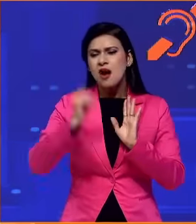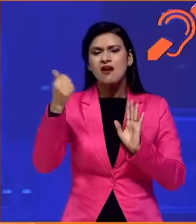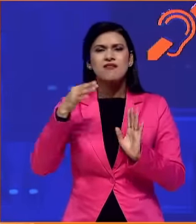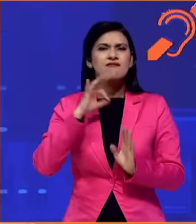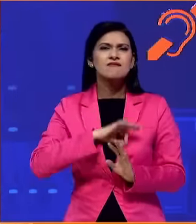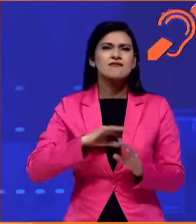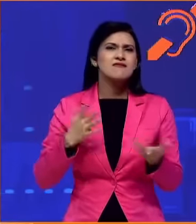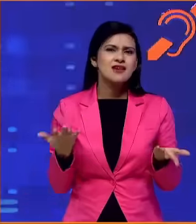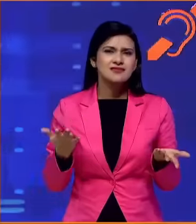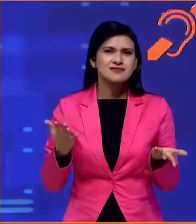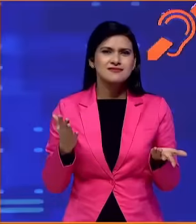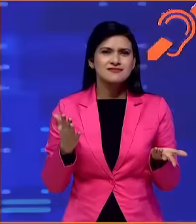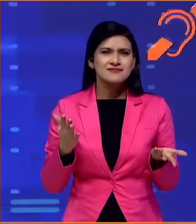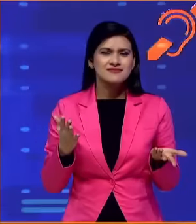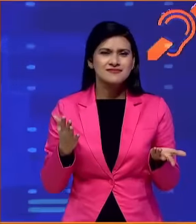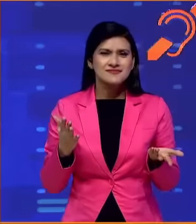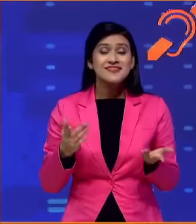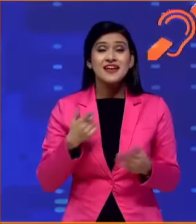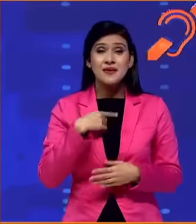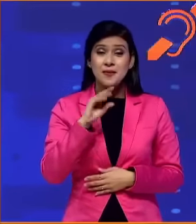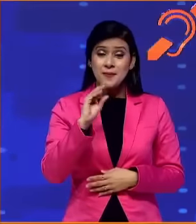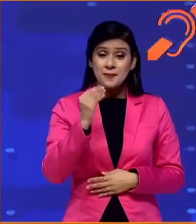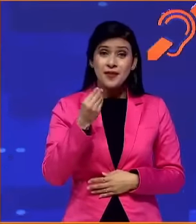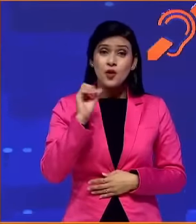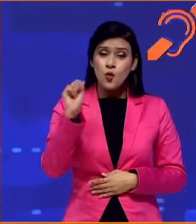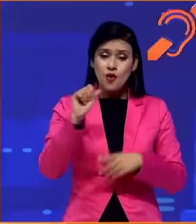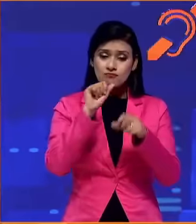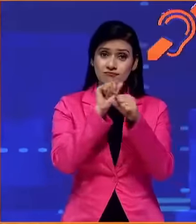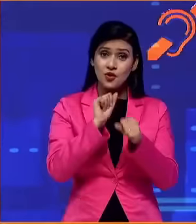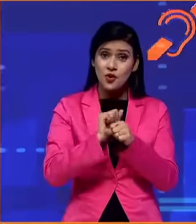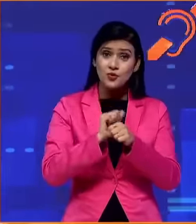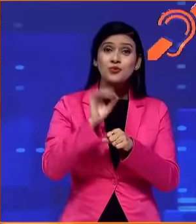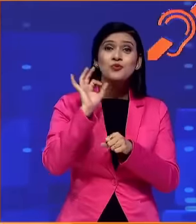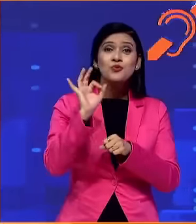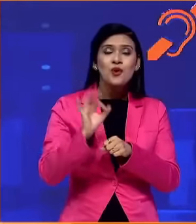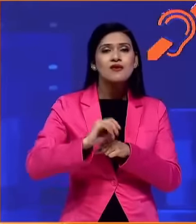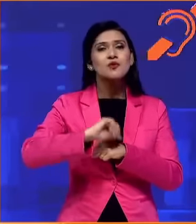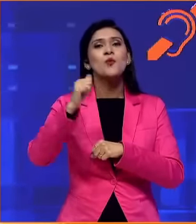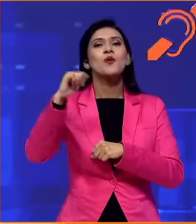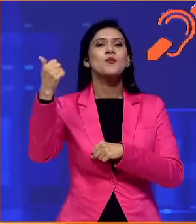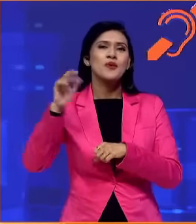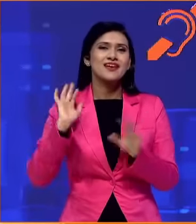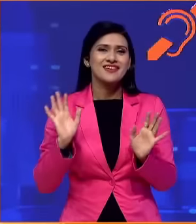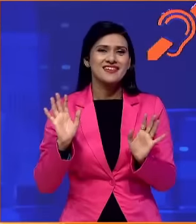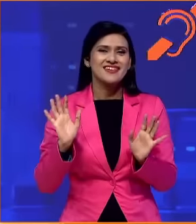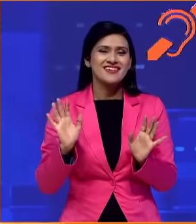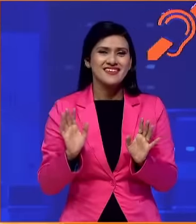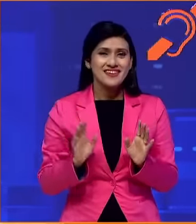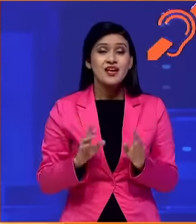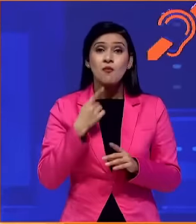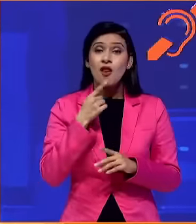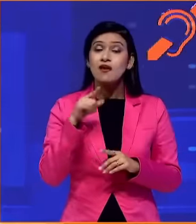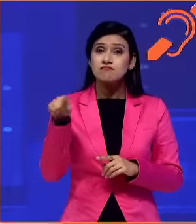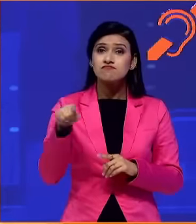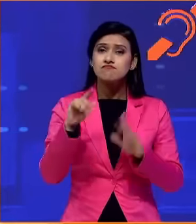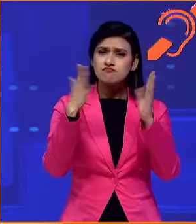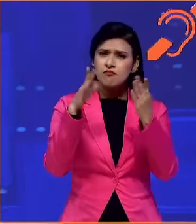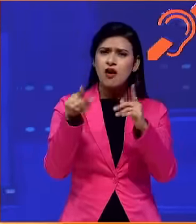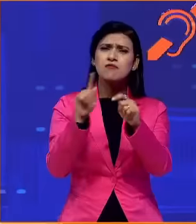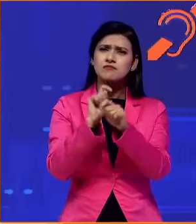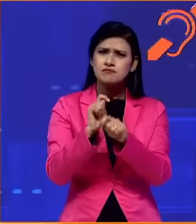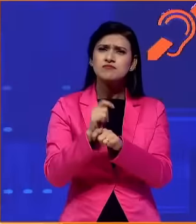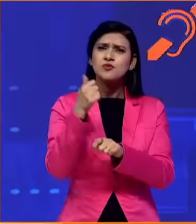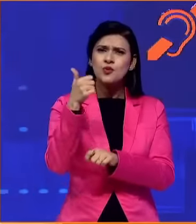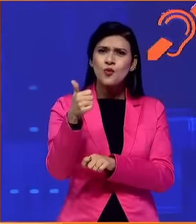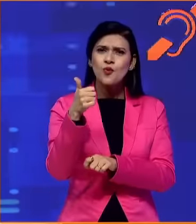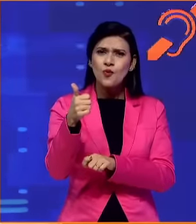करनाचाहतेहैं ,तोइसेअपनेकामकेमाध्यमसेप्राप्तकरें। दरअसल,मैंकहताहूंकि किसीकीप्रशंसाकरकेआपजोसफलताप्राप्तकरसकते